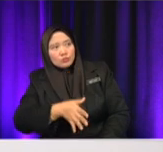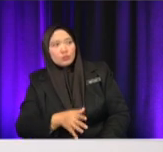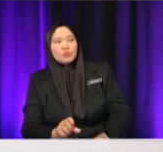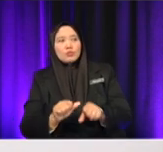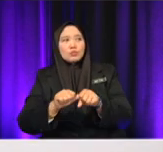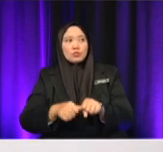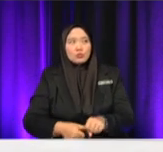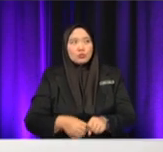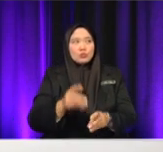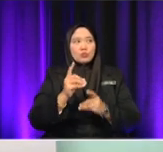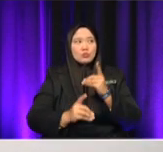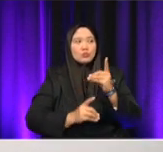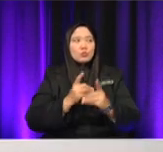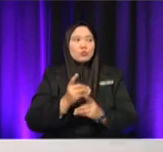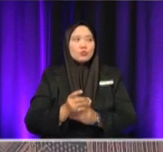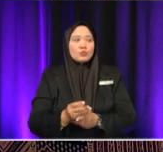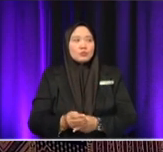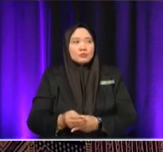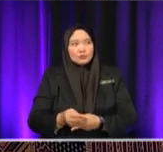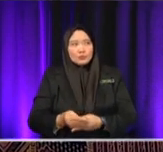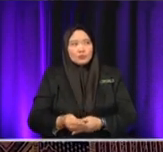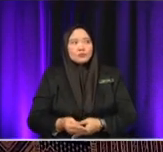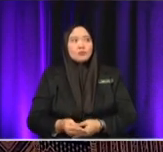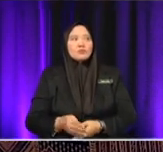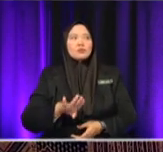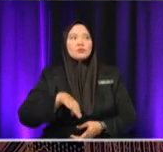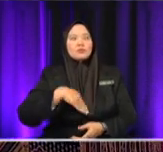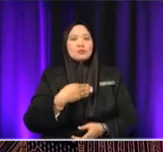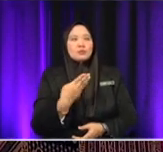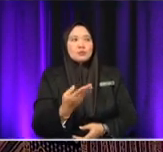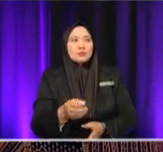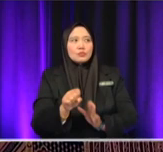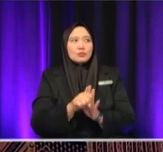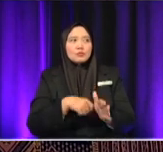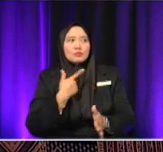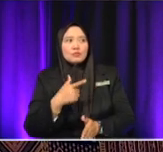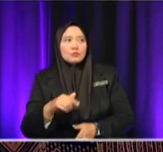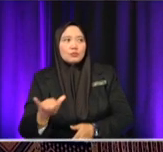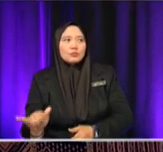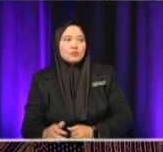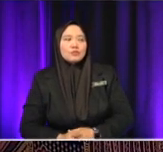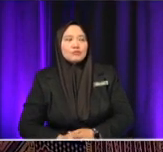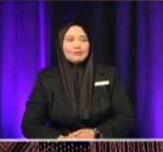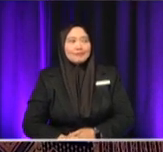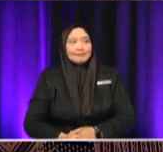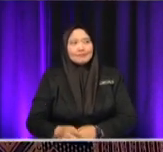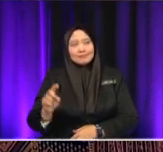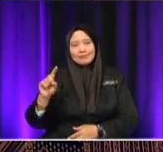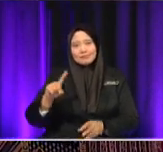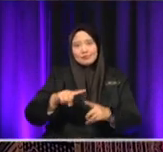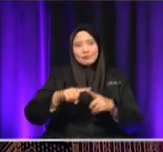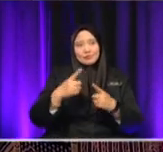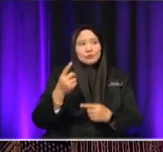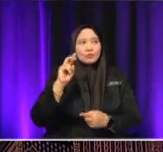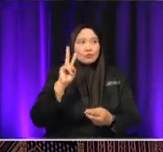lempar sebuah senyuman walau lelah tubuh Baginda indahnya bagai bunga di taman dikecerikan